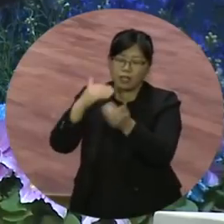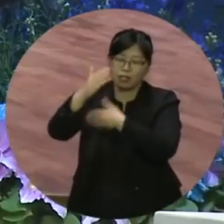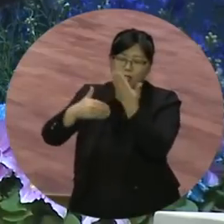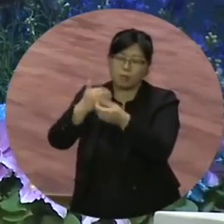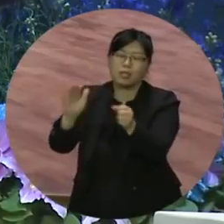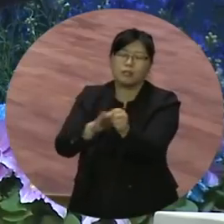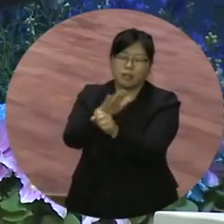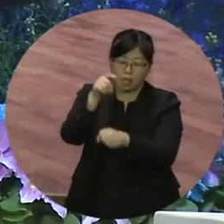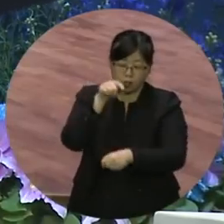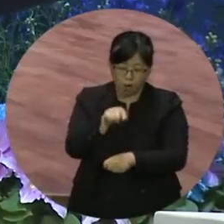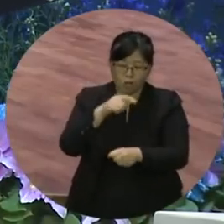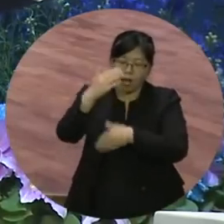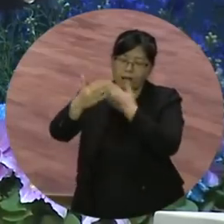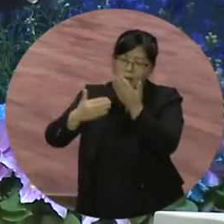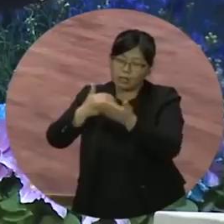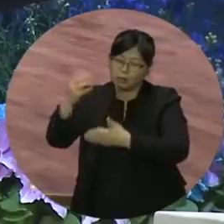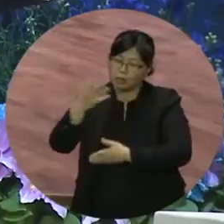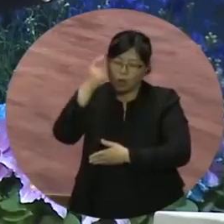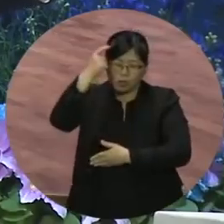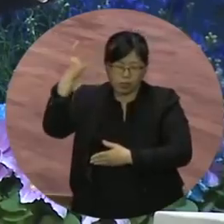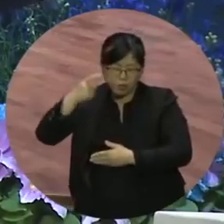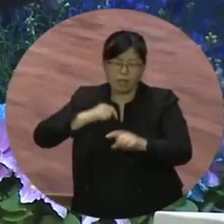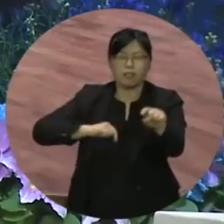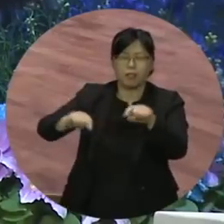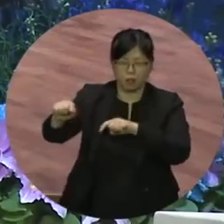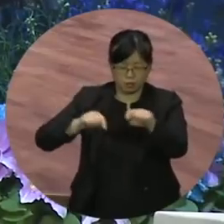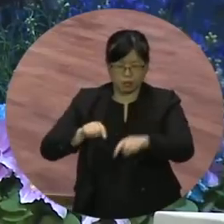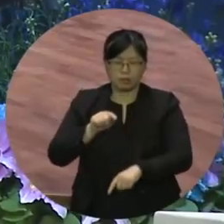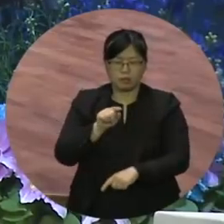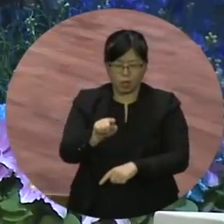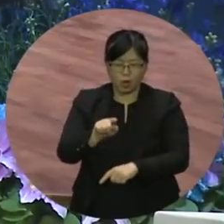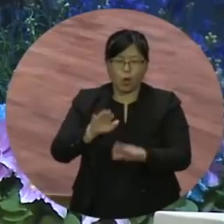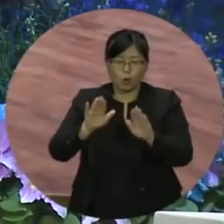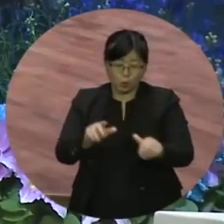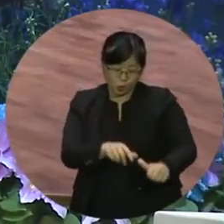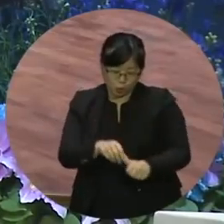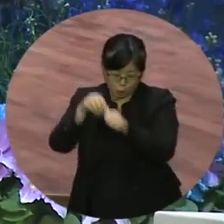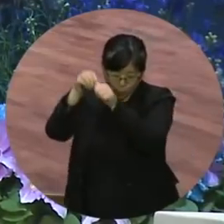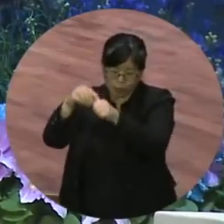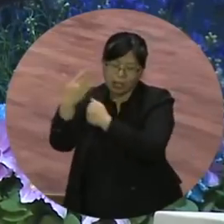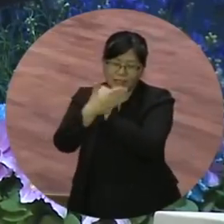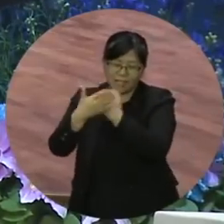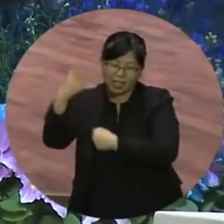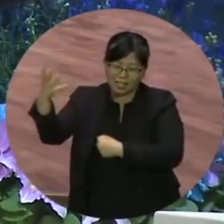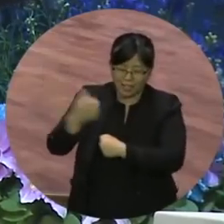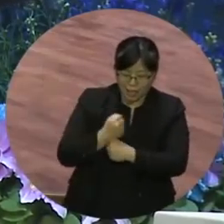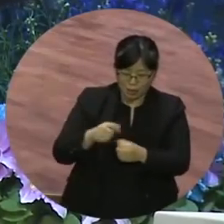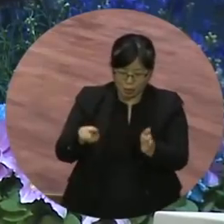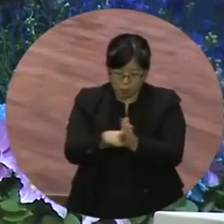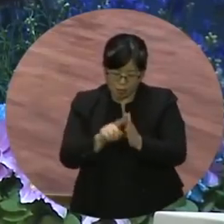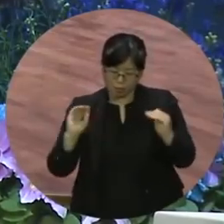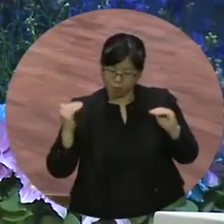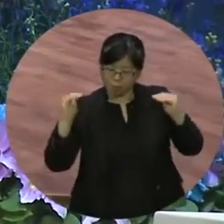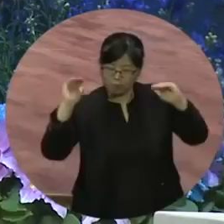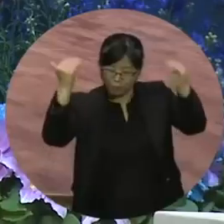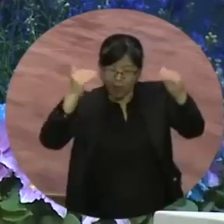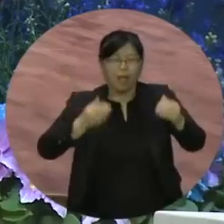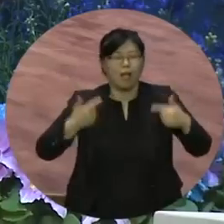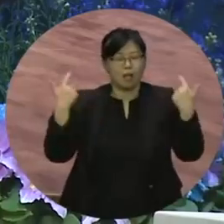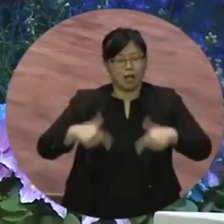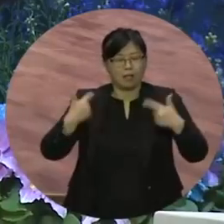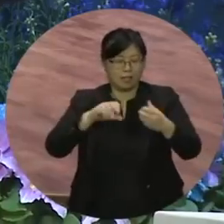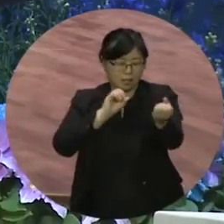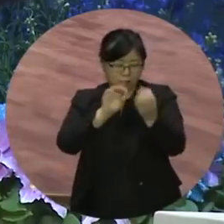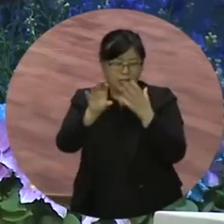사랑하심과 성령의 역사하심이 구원을 얻는 믿음 속에서 이제는 성장하는 믿음으로 날마다 응답받으며 하나님께 주시는